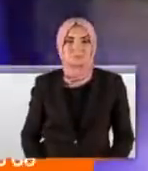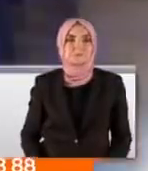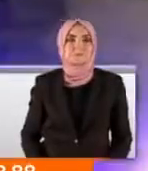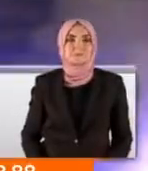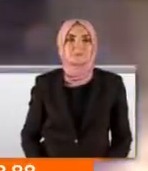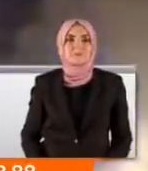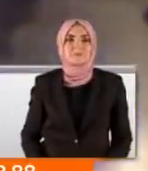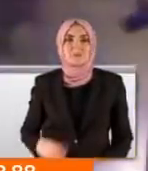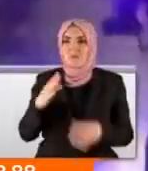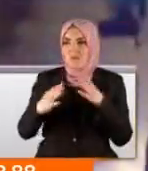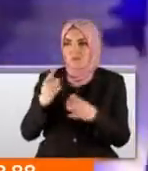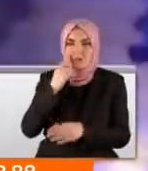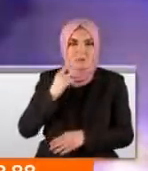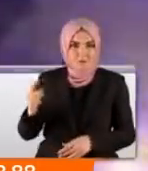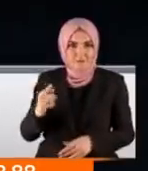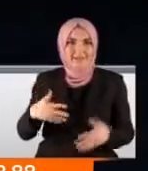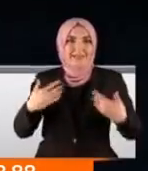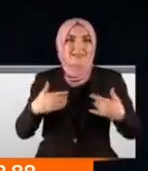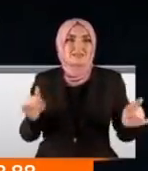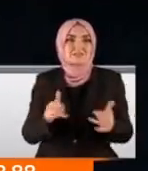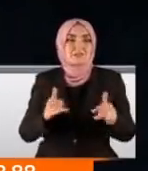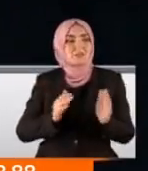Olan bitene rağmen eğlence devam etti.